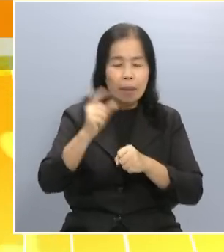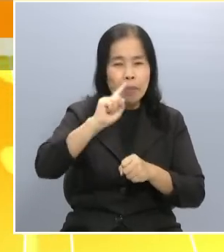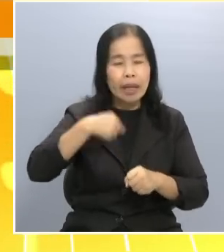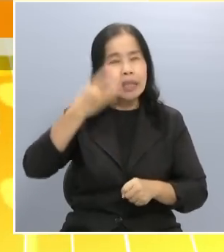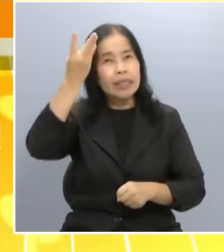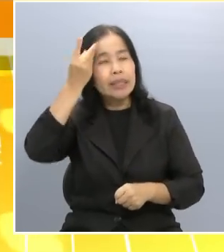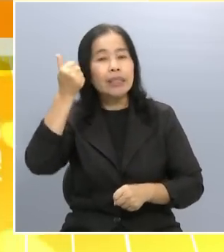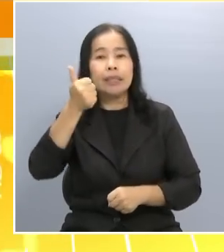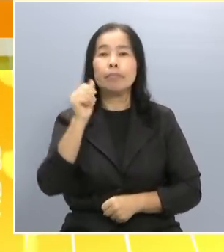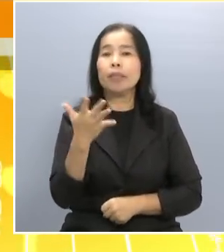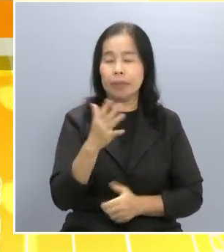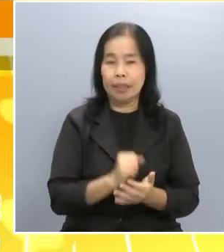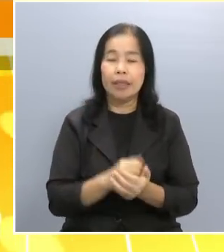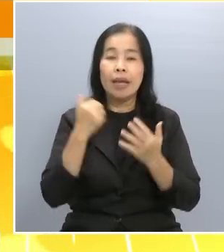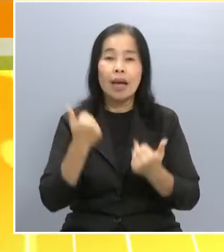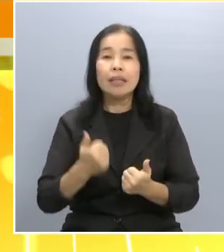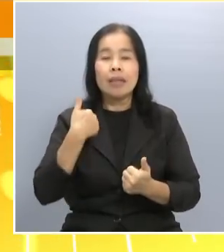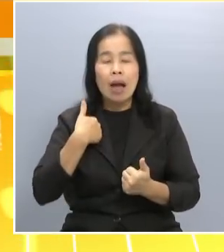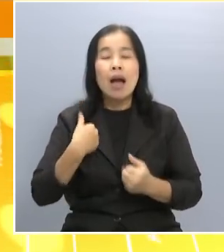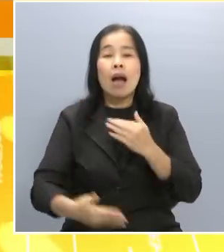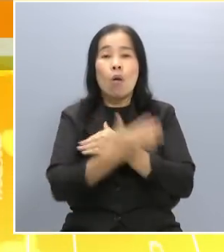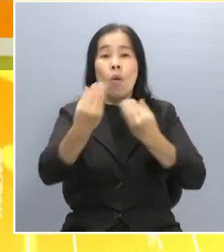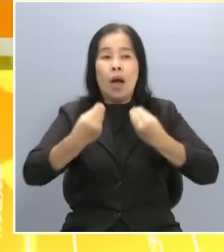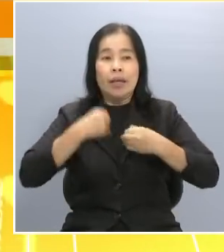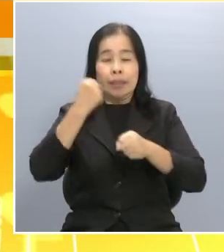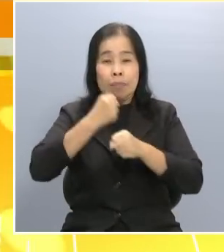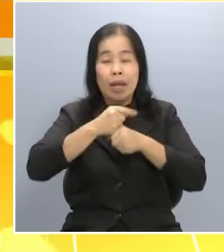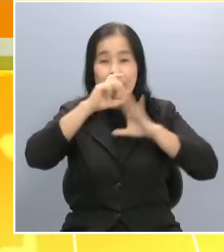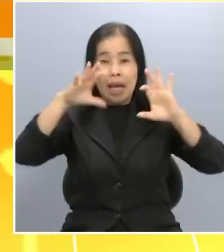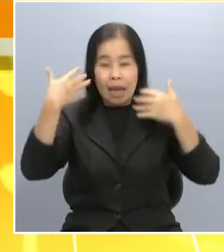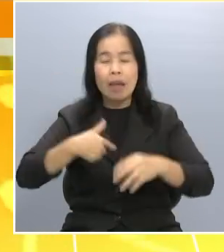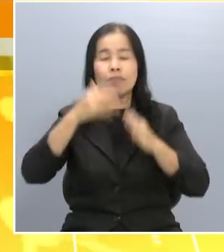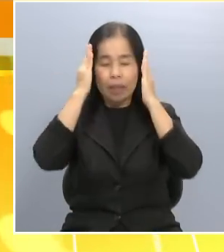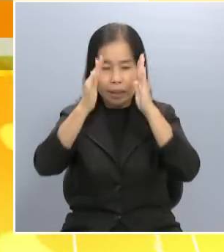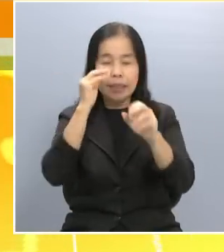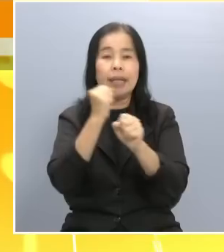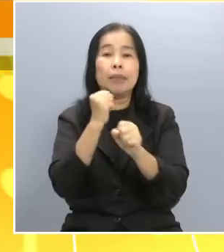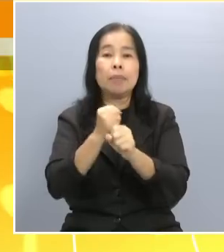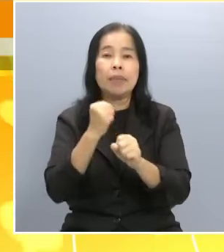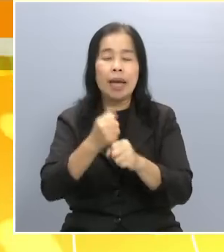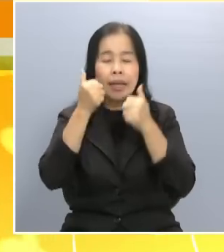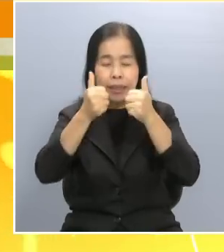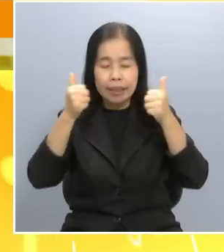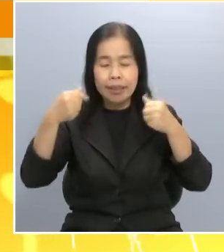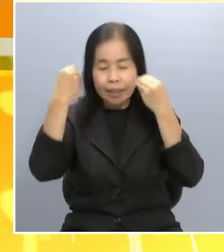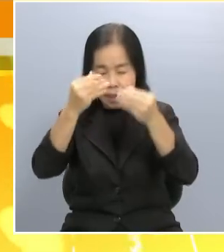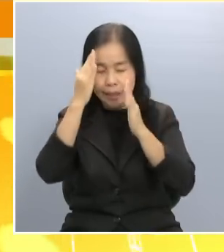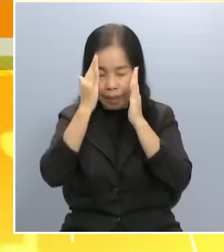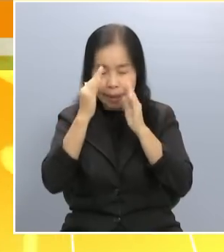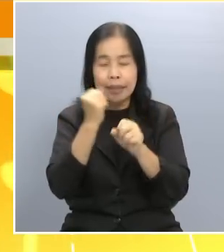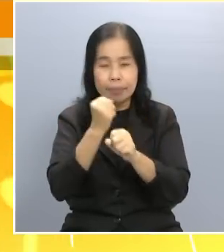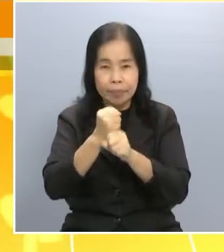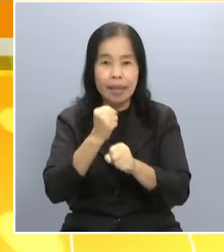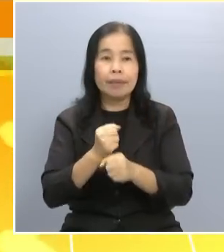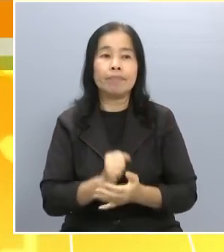ไตร่ตรองสุดท้ายนี้เมื่อแคทได้รับโอกาสในการทำงานขอสัญญาว่าจะตั้งใจทำงานที่ได้รับมอบหมายอย่างเต็มกำลังความสามารถและอย่างดี